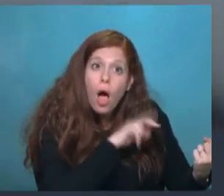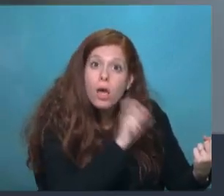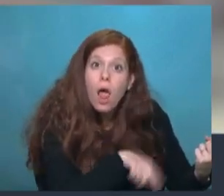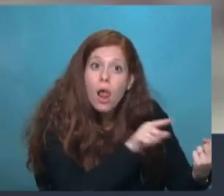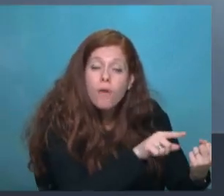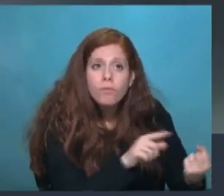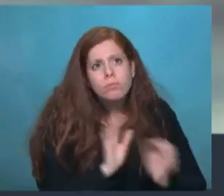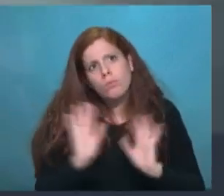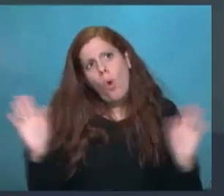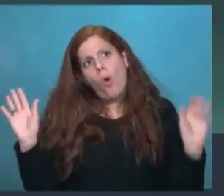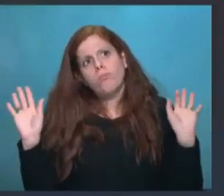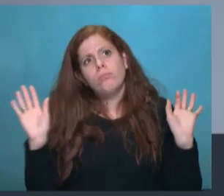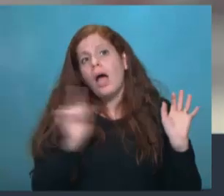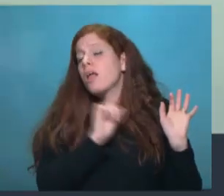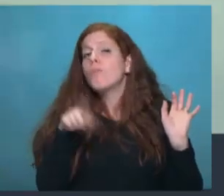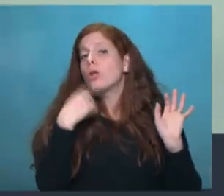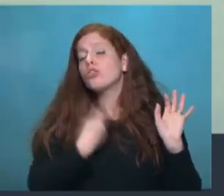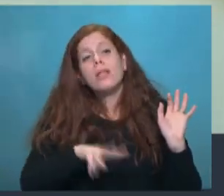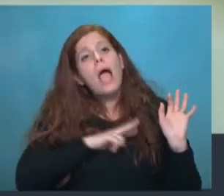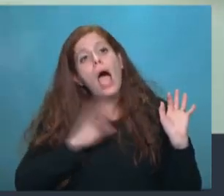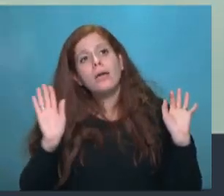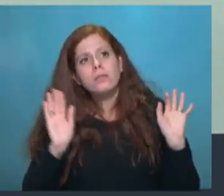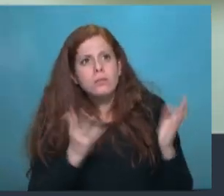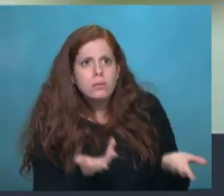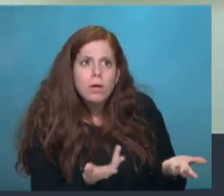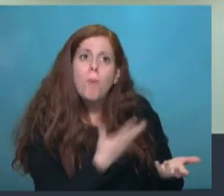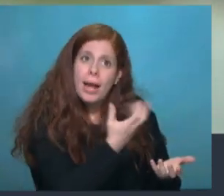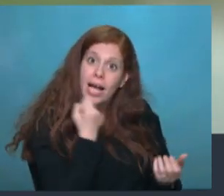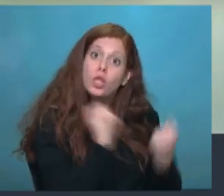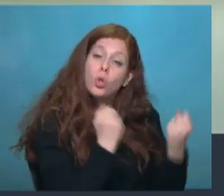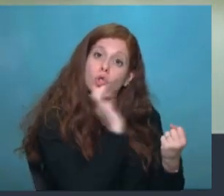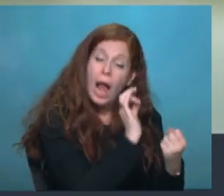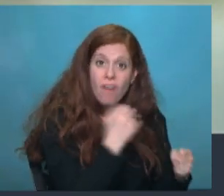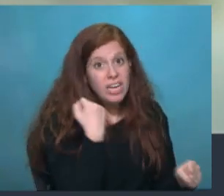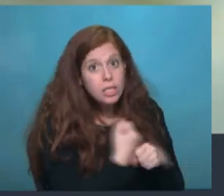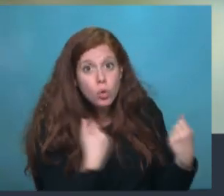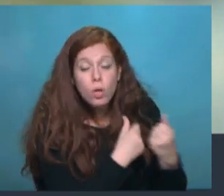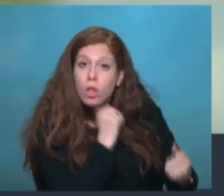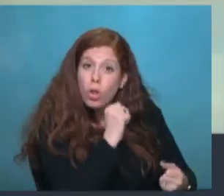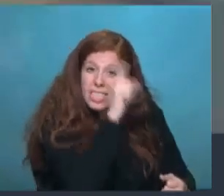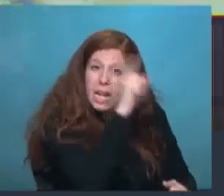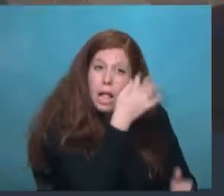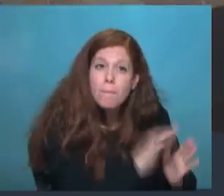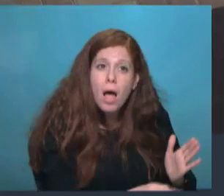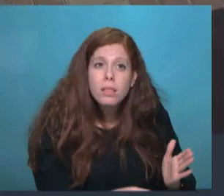לא, אני לעולם לא אגיד לך שאני אחראי. בוא, אני אקח את האוטו שלך ואני אעשה בתאונה. אתה לא תרצה לדעת פרטים. אני מורה